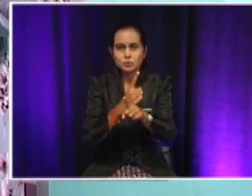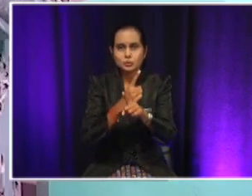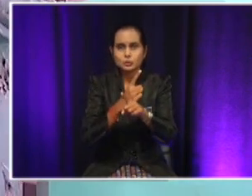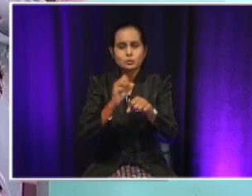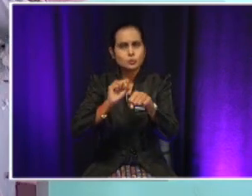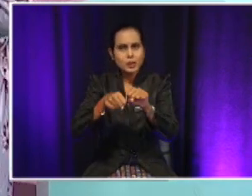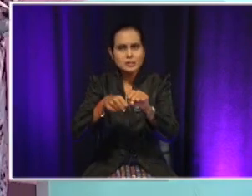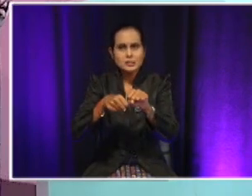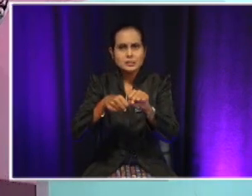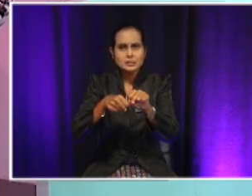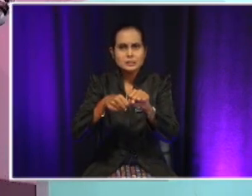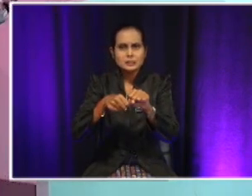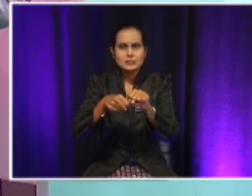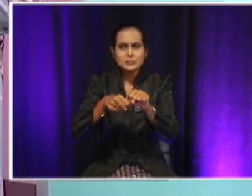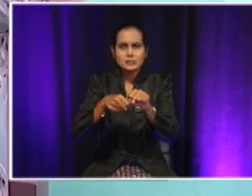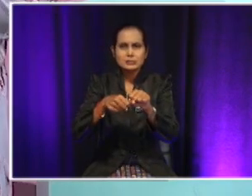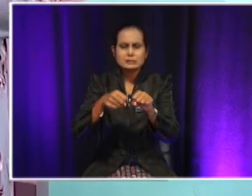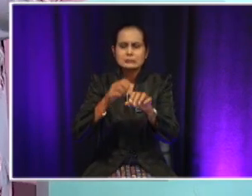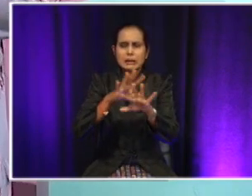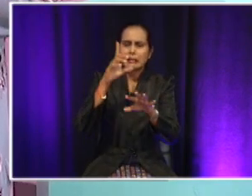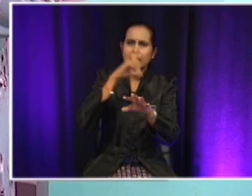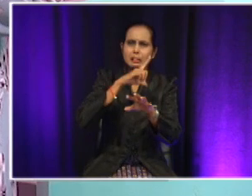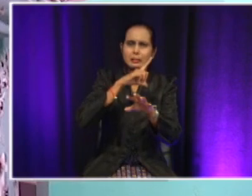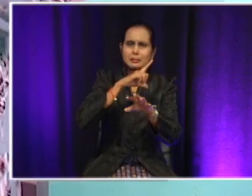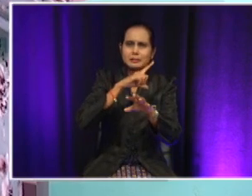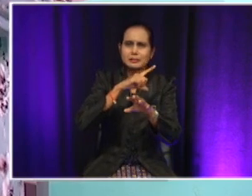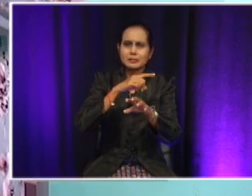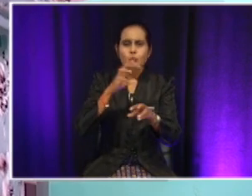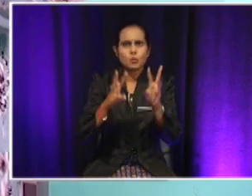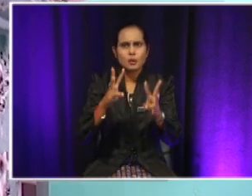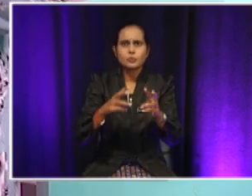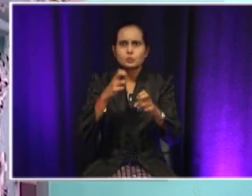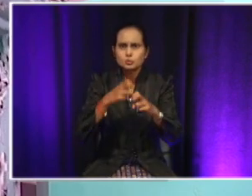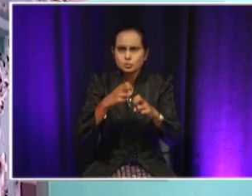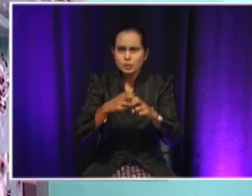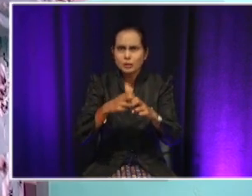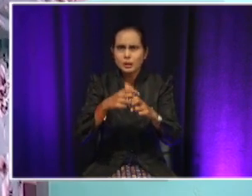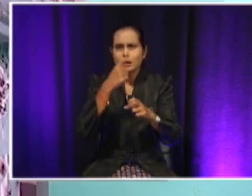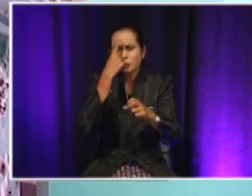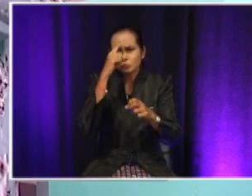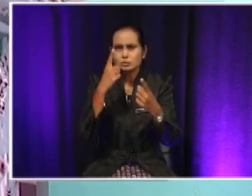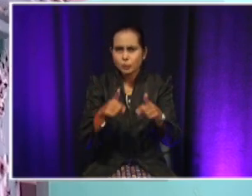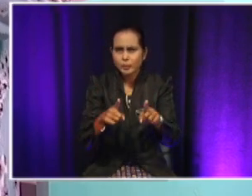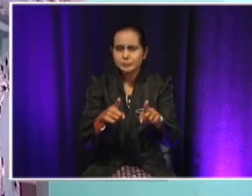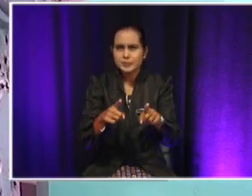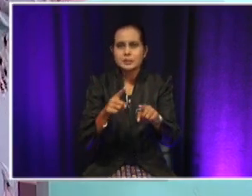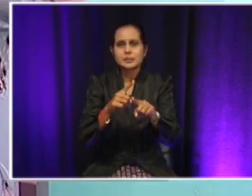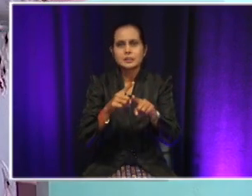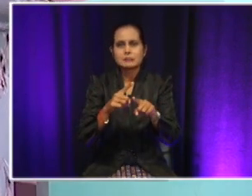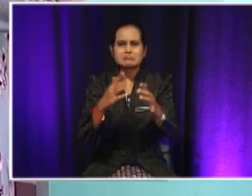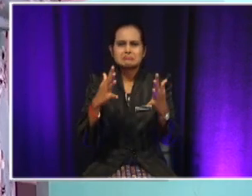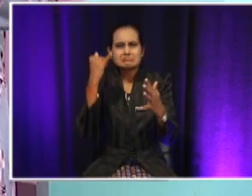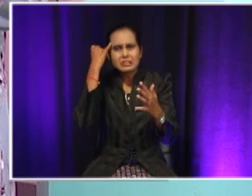dia tidak tersalah. Okay, walaupun dia mungkin susah untuk dia menjawab, mungkin tak ada